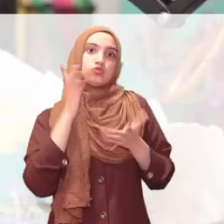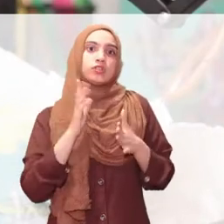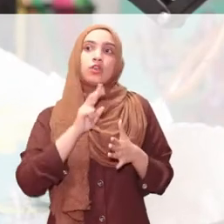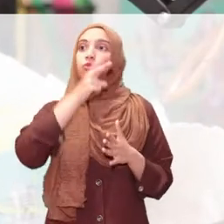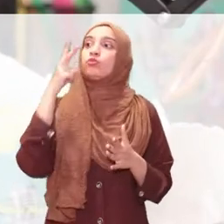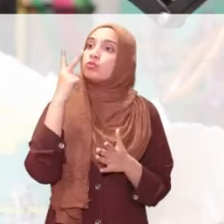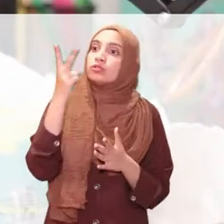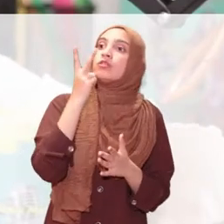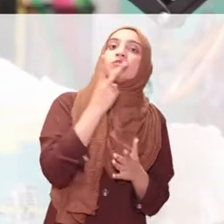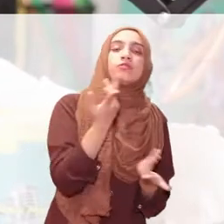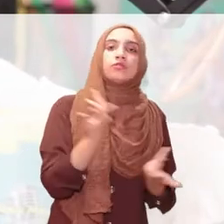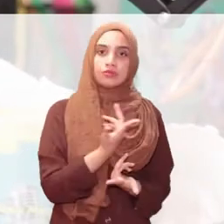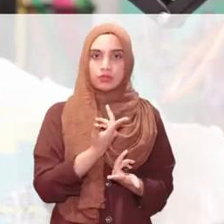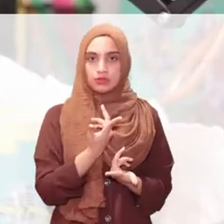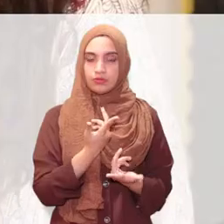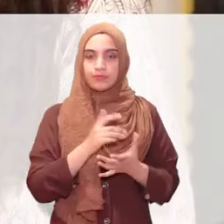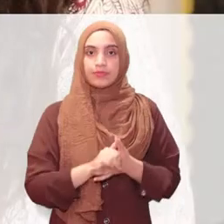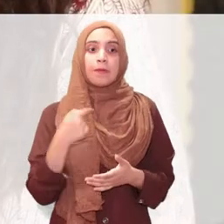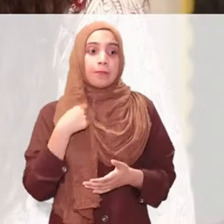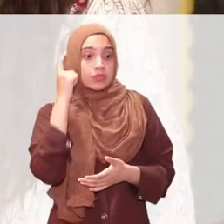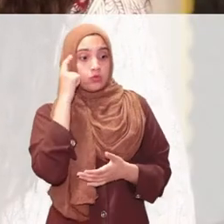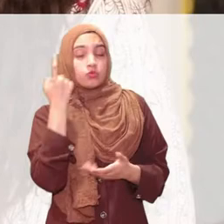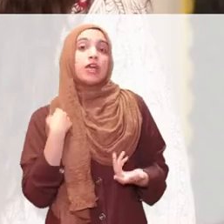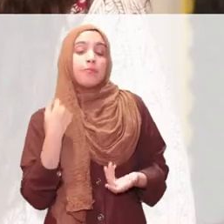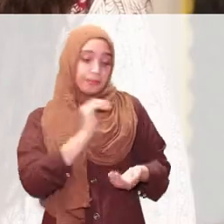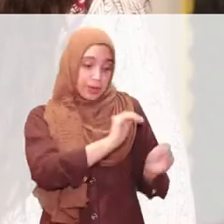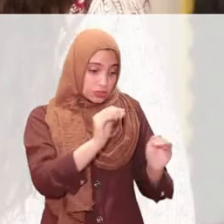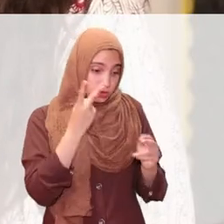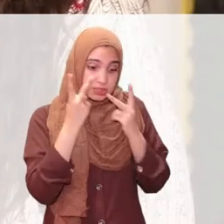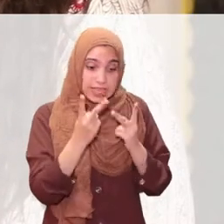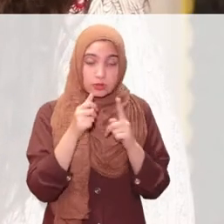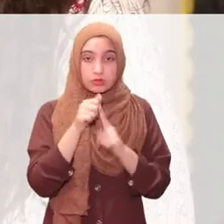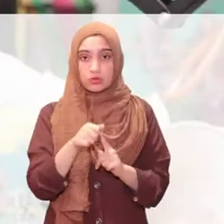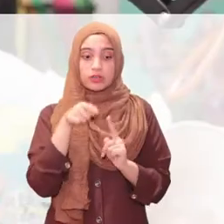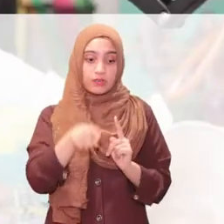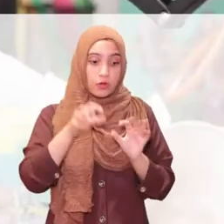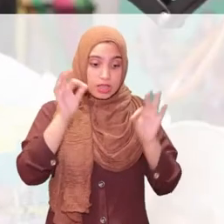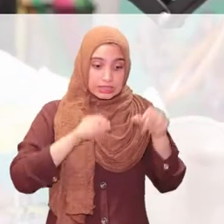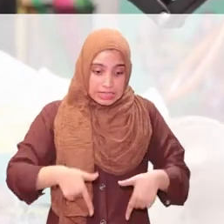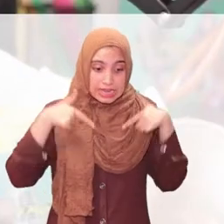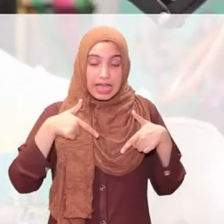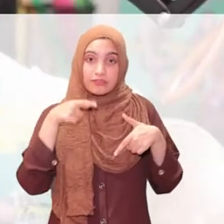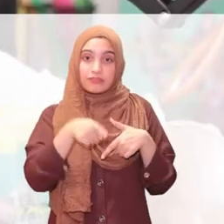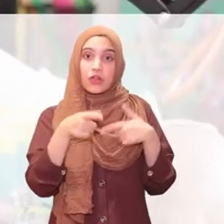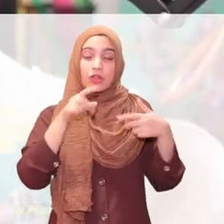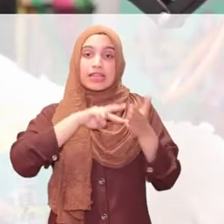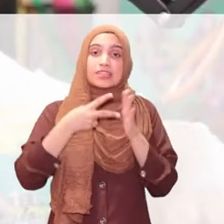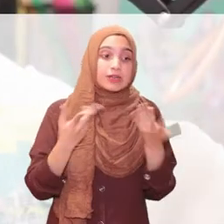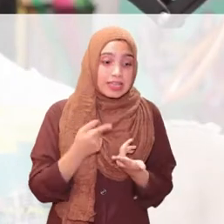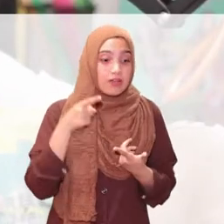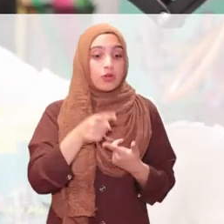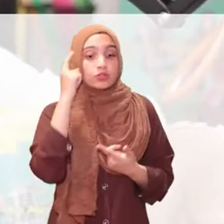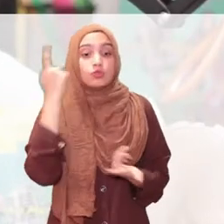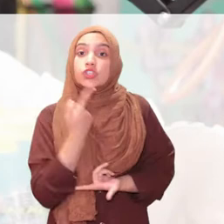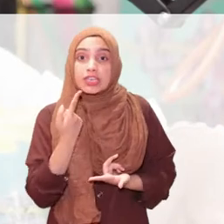सबस्क्राइब मंदिर अधिकांश टेलिंग स्लॉट कठिन है को इन थ्री टू मेक अवेयर फ्रॉम थिस टेक्स्ट बाय नैक